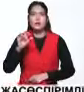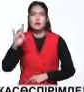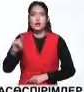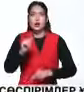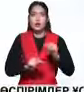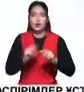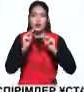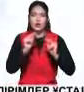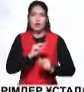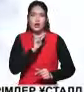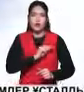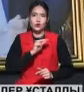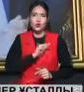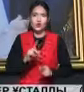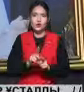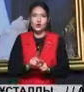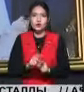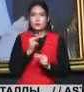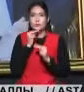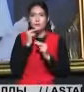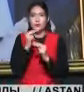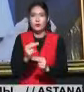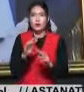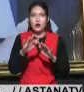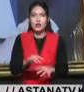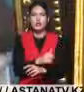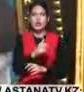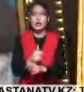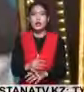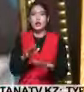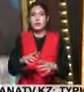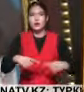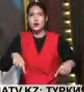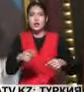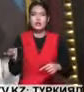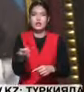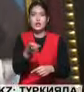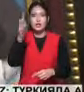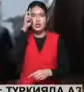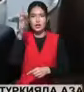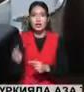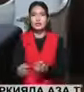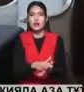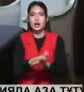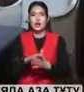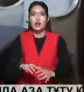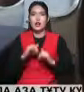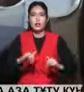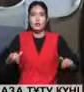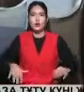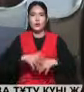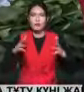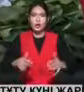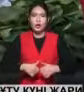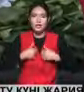адал қызмет еткен тұғырлы тұлға. Біз оны парасатты басшы, беделді саясаткер, екі елдің ынтымақтастығын нығайтуға зор